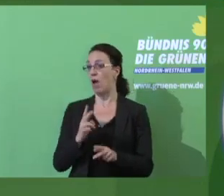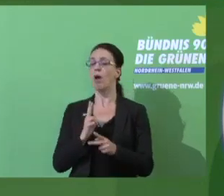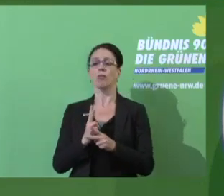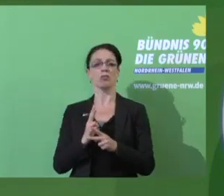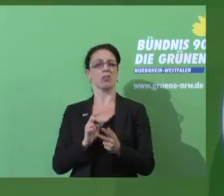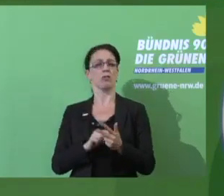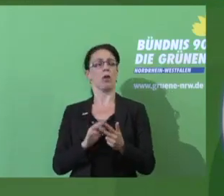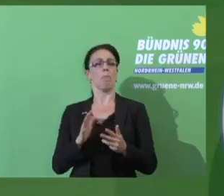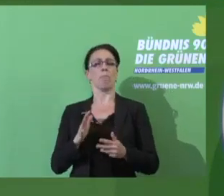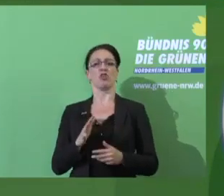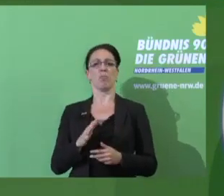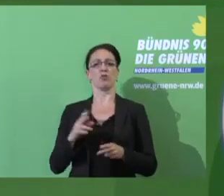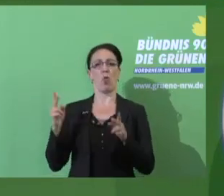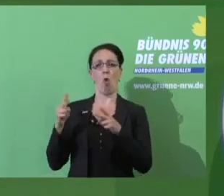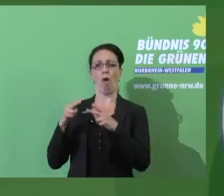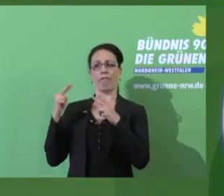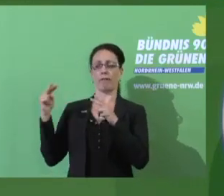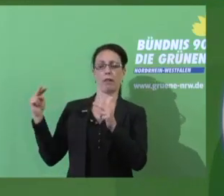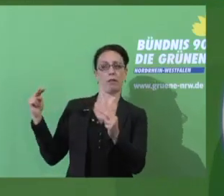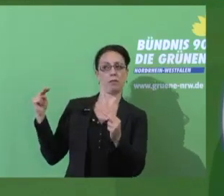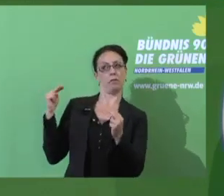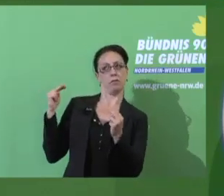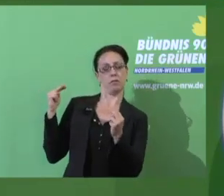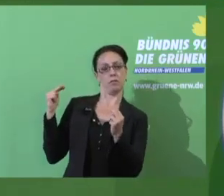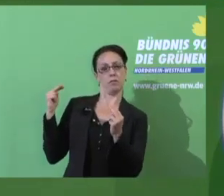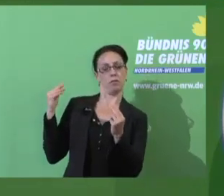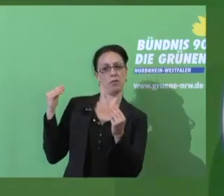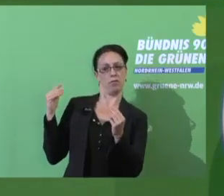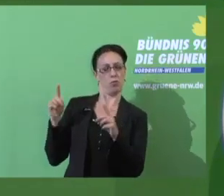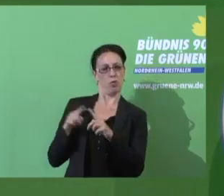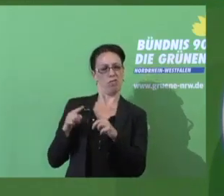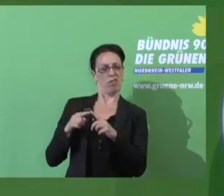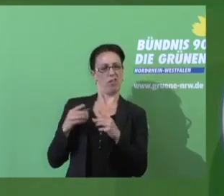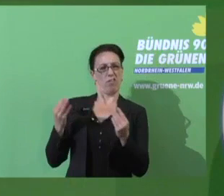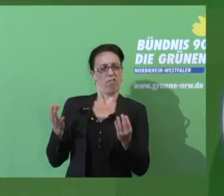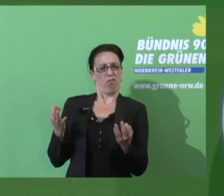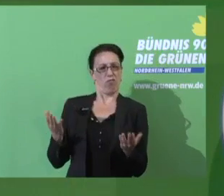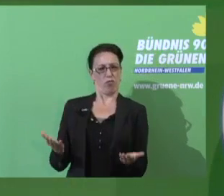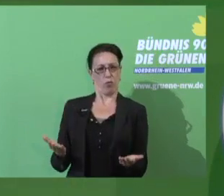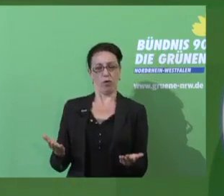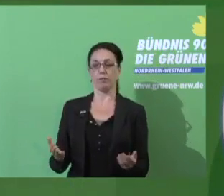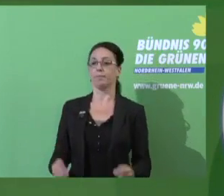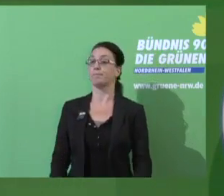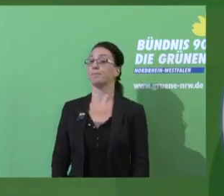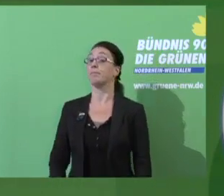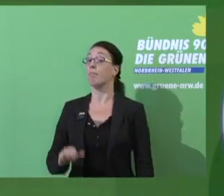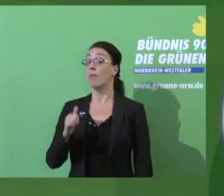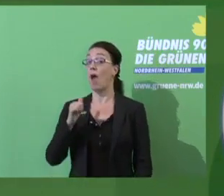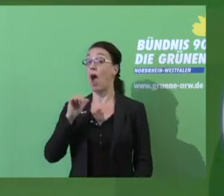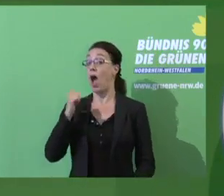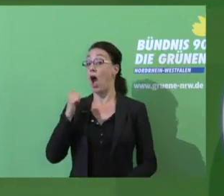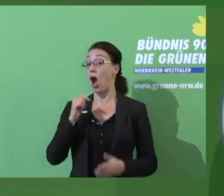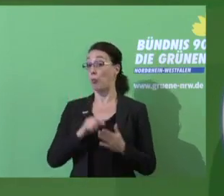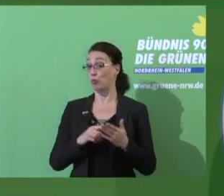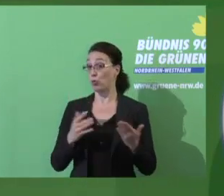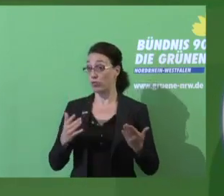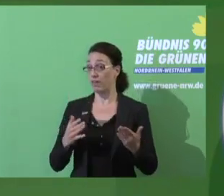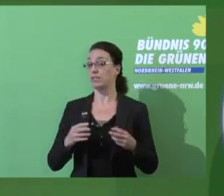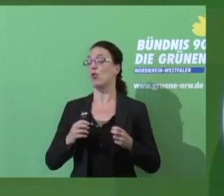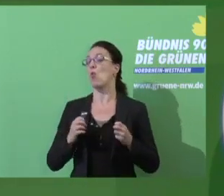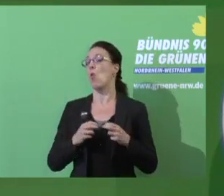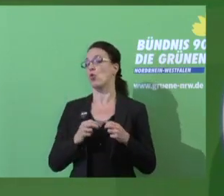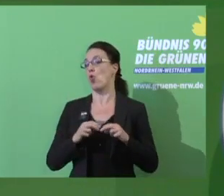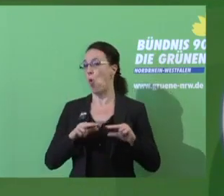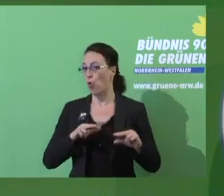erscheint es ja in der Öffentlichkeit so, als wenn bestimmte Dinge Selbstzweck geworden sind. Ein ganz zentraler Grund sind ökologische Gründe,